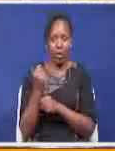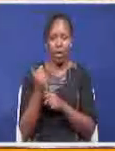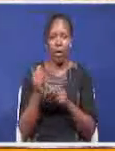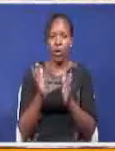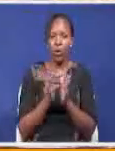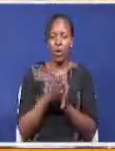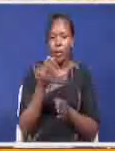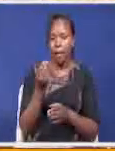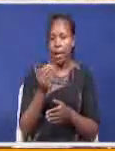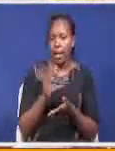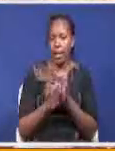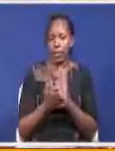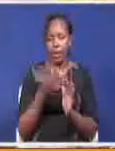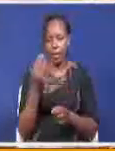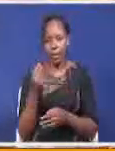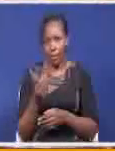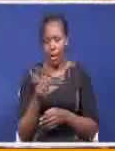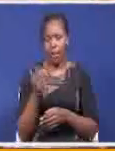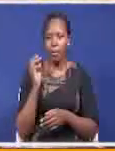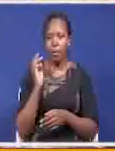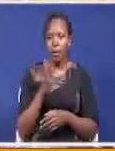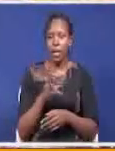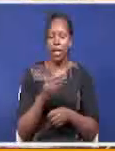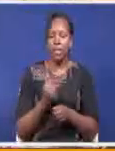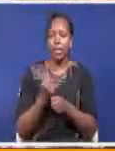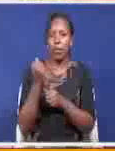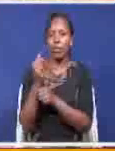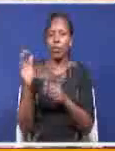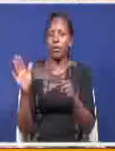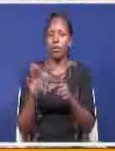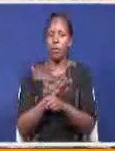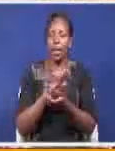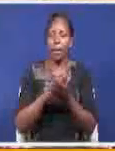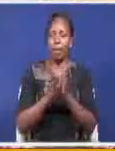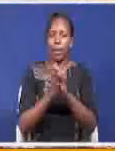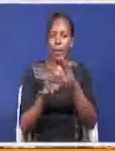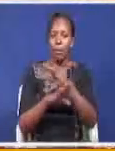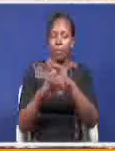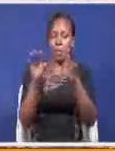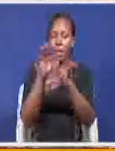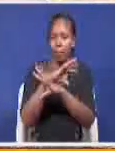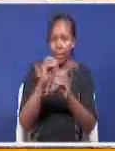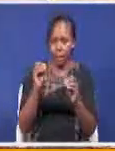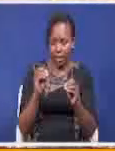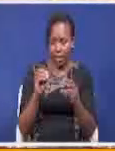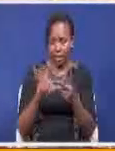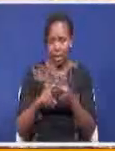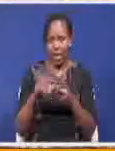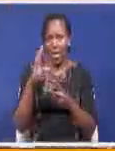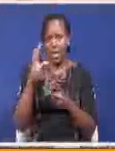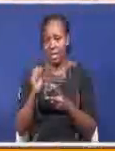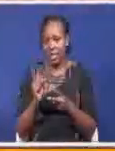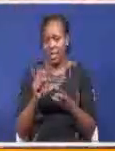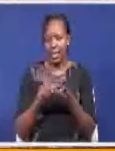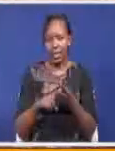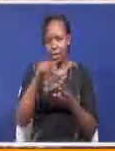mbegwa. Professor Kithurwa Kindiki ntasimama na yeye. Akue deputy president. Akue CS. Akue ngavana. Anemda kwa ngavana kwa